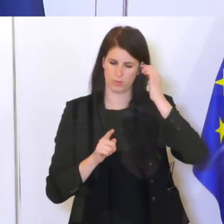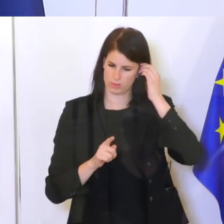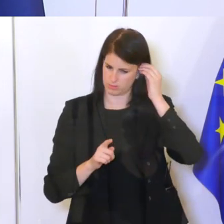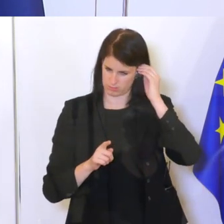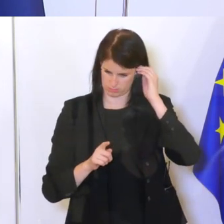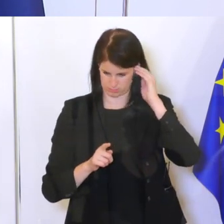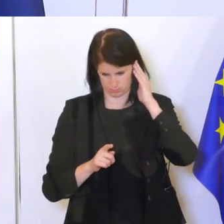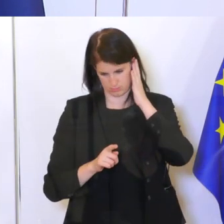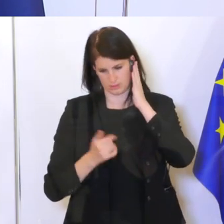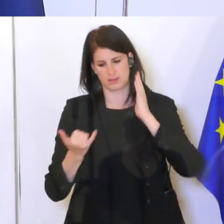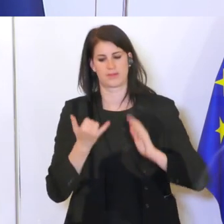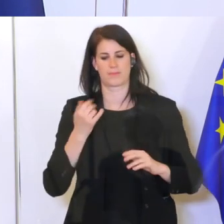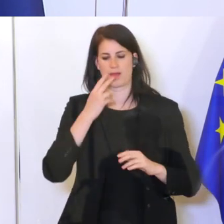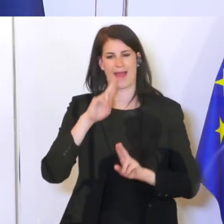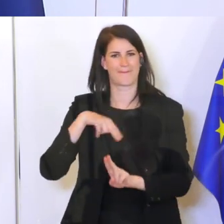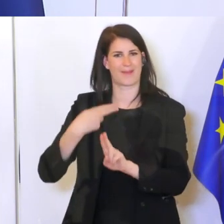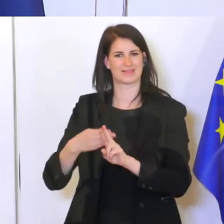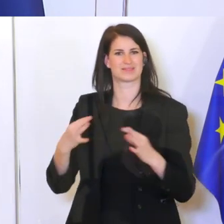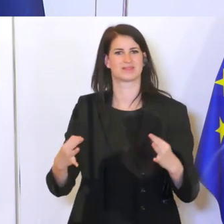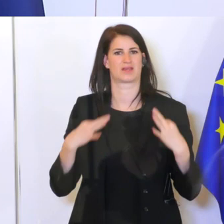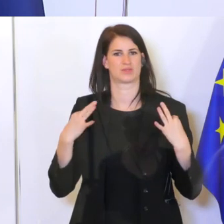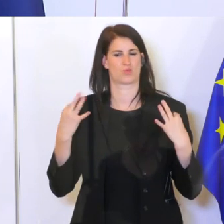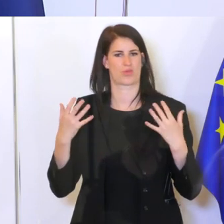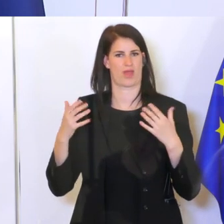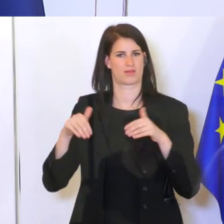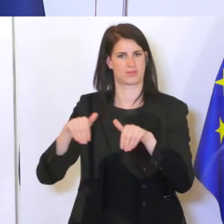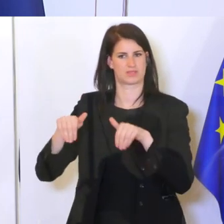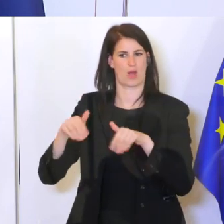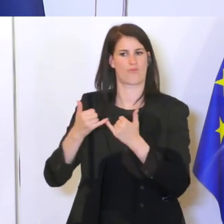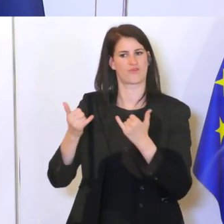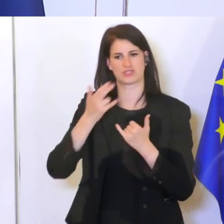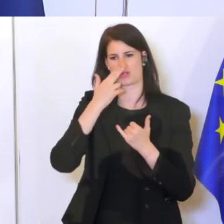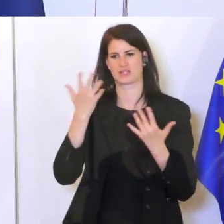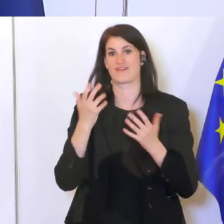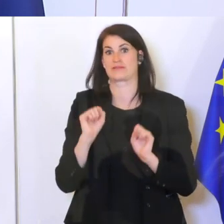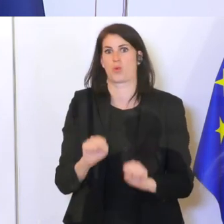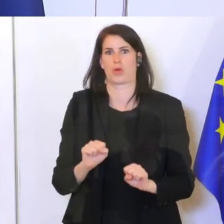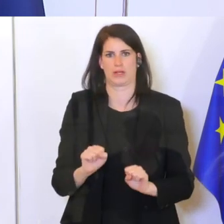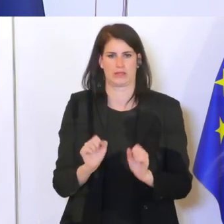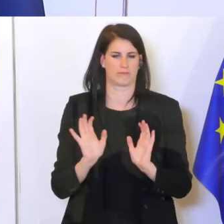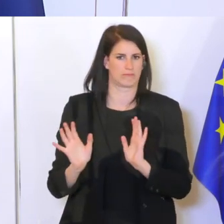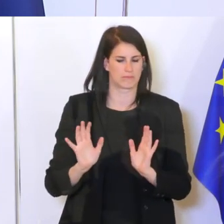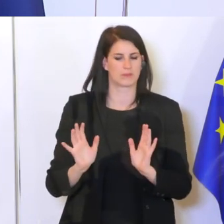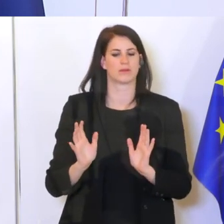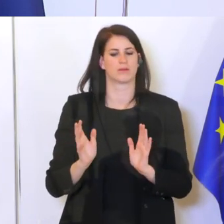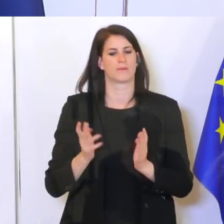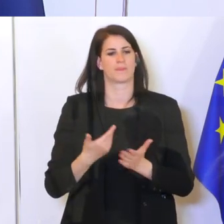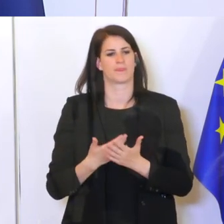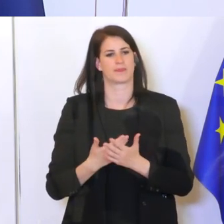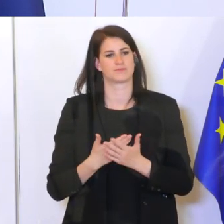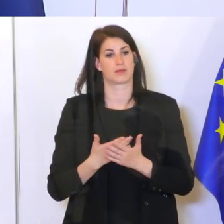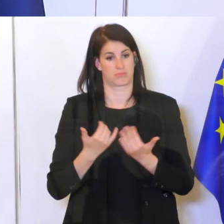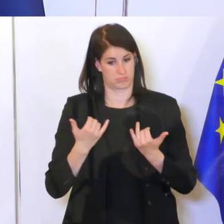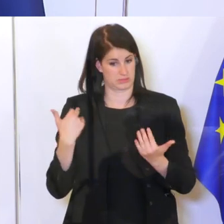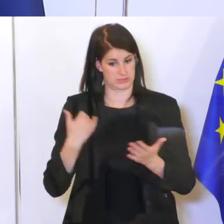gesundheitspolitischen Notwendigkeiten. Wir haben alles, was möglich ist, getan, um jetzt zu einer Öffnung zu kommen.